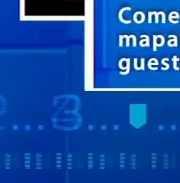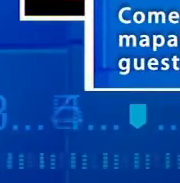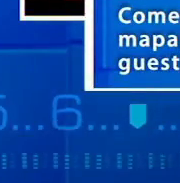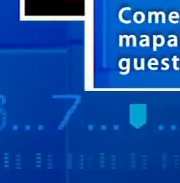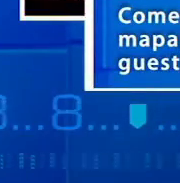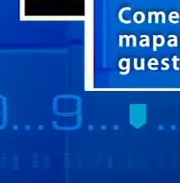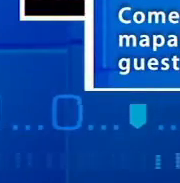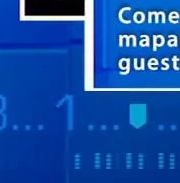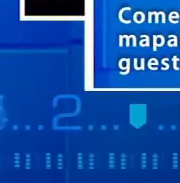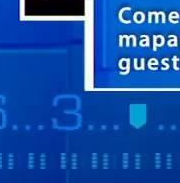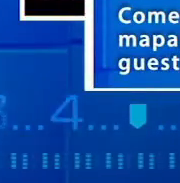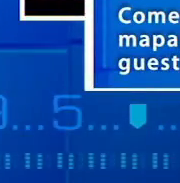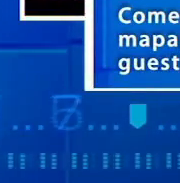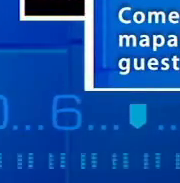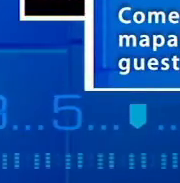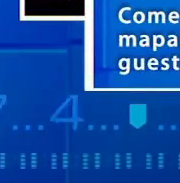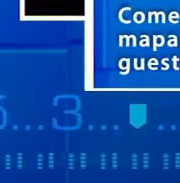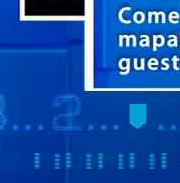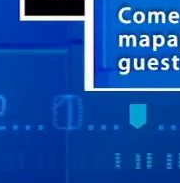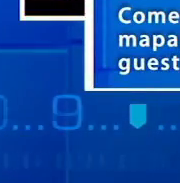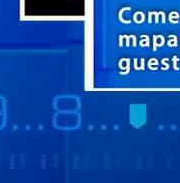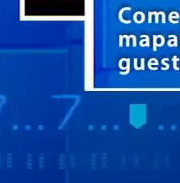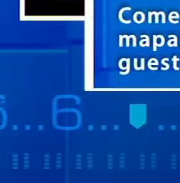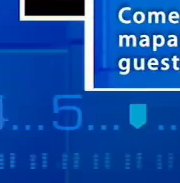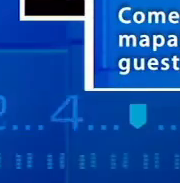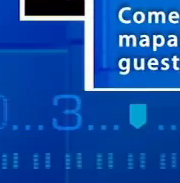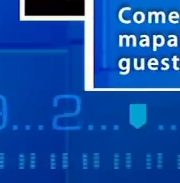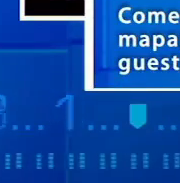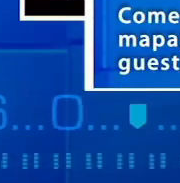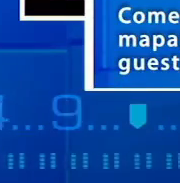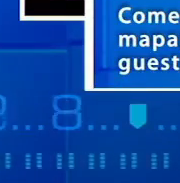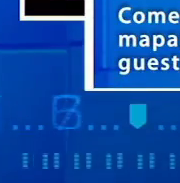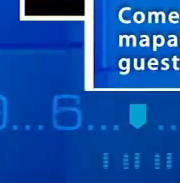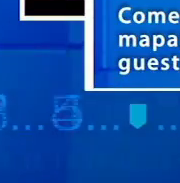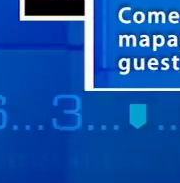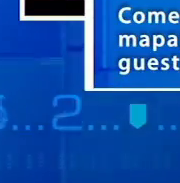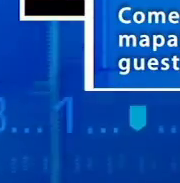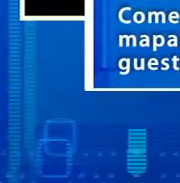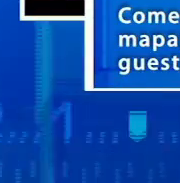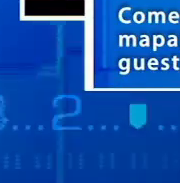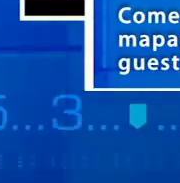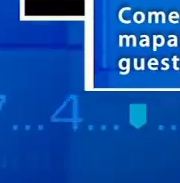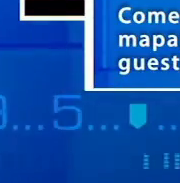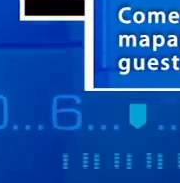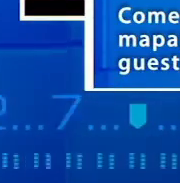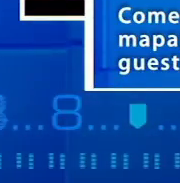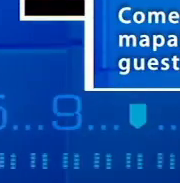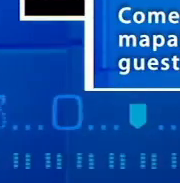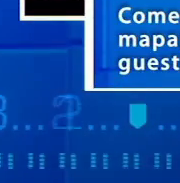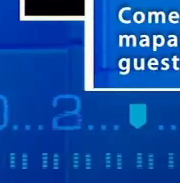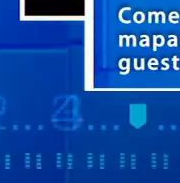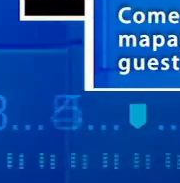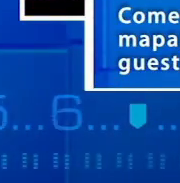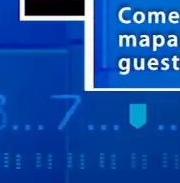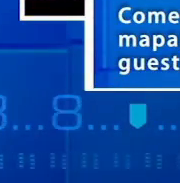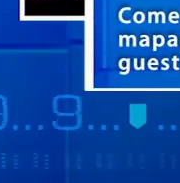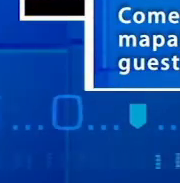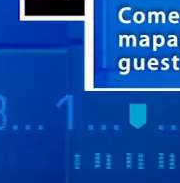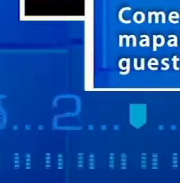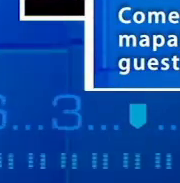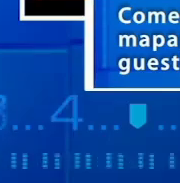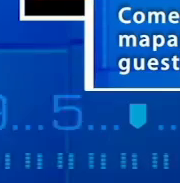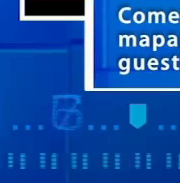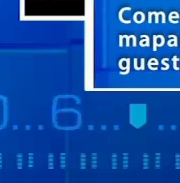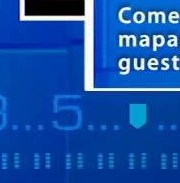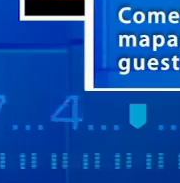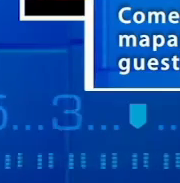Yung sinasabi mo ngayon, yung specialty namin dito sa Love Life Insurance, especially yung mga sinabi mo katulad na ganyan relationship na may history ng pagtataksil,